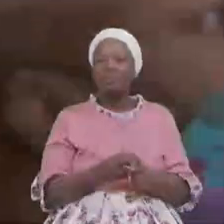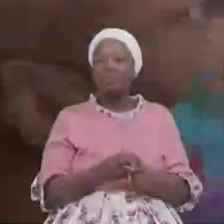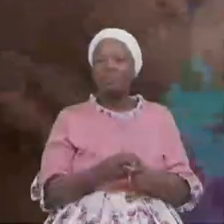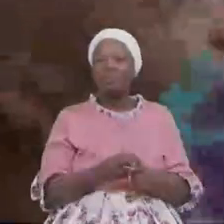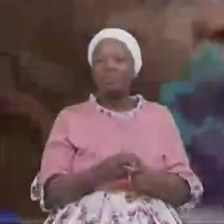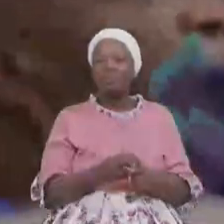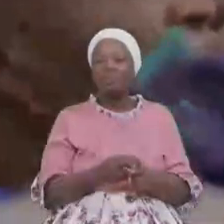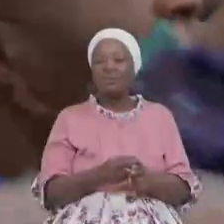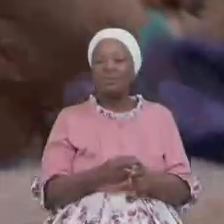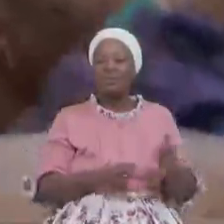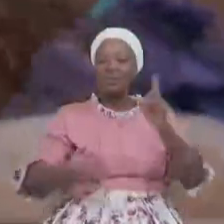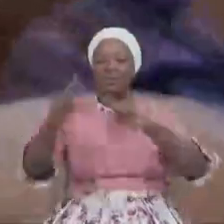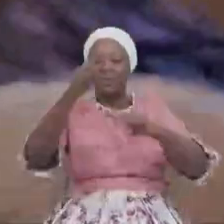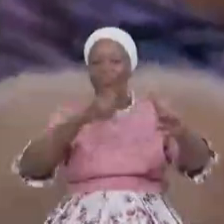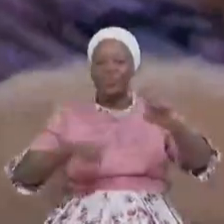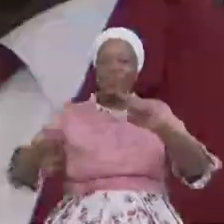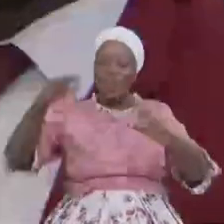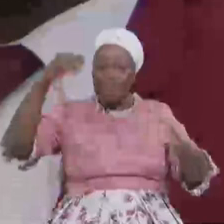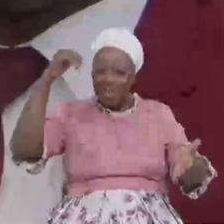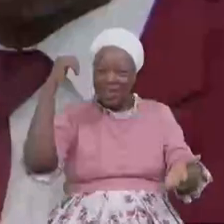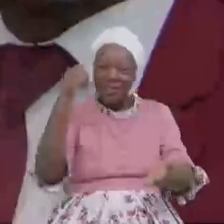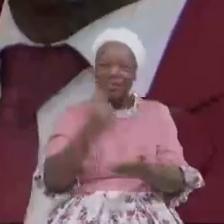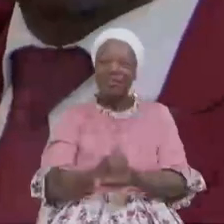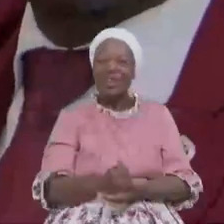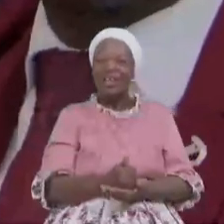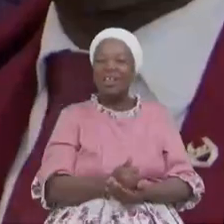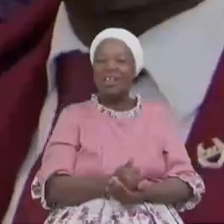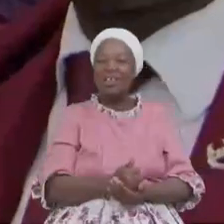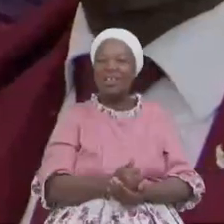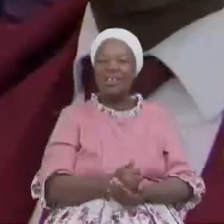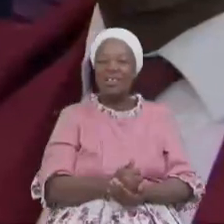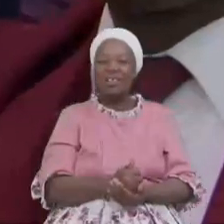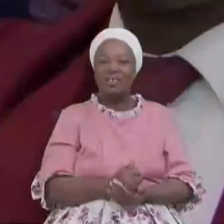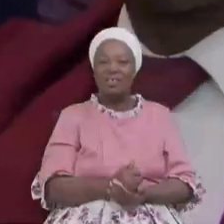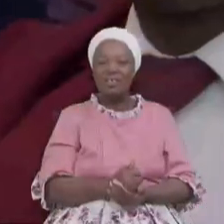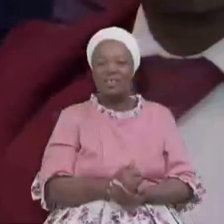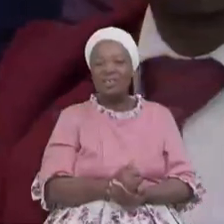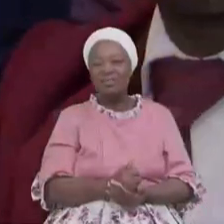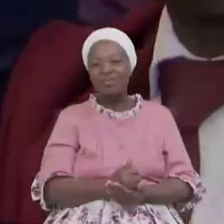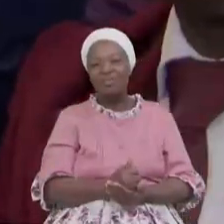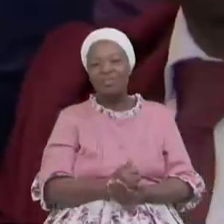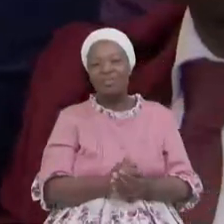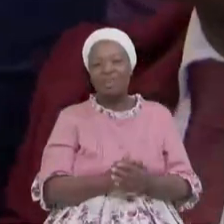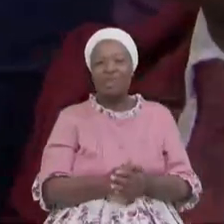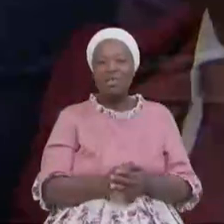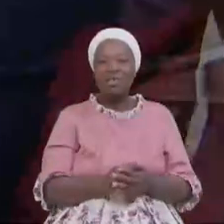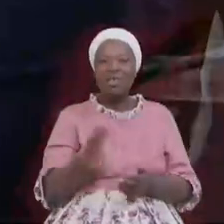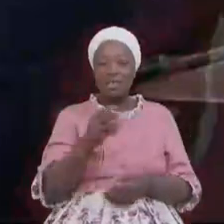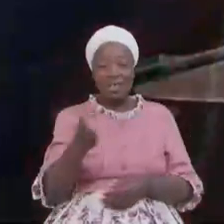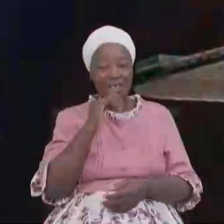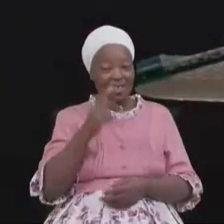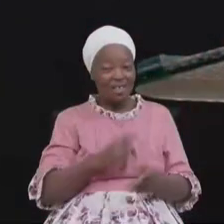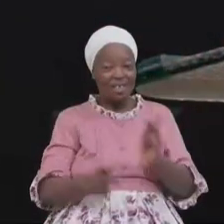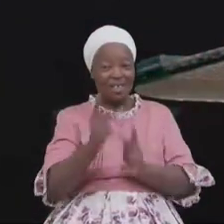Donnez-moi un bon amen joyeux. Vous savez, il y a un type d'amen